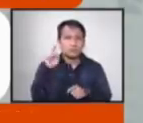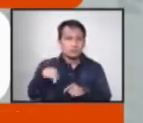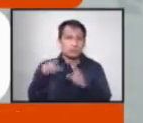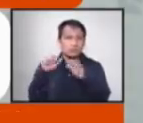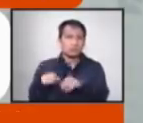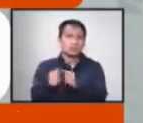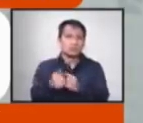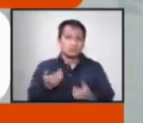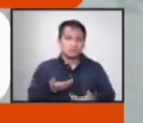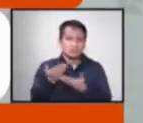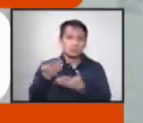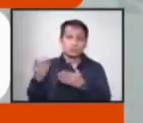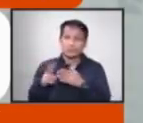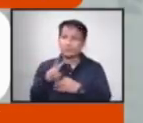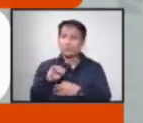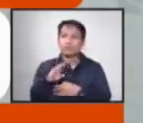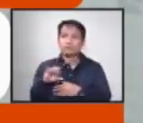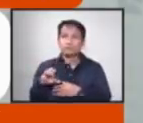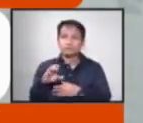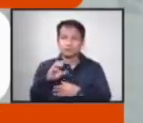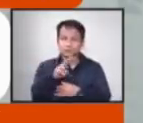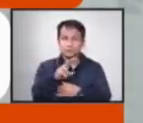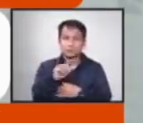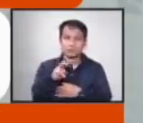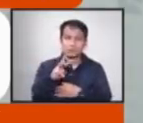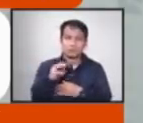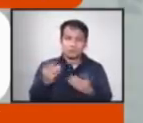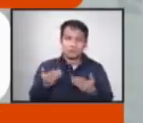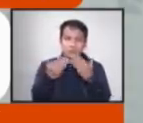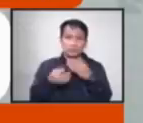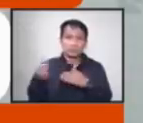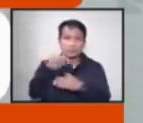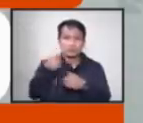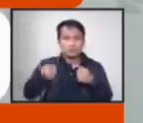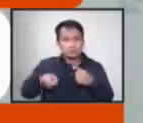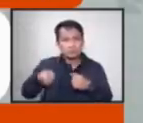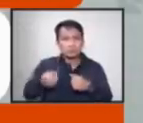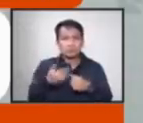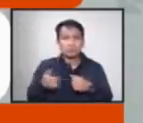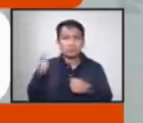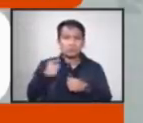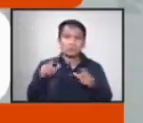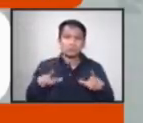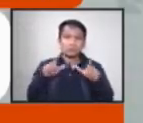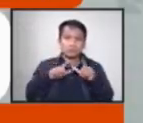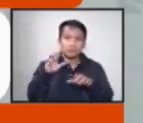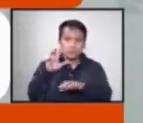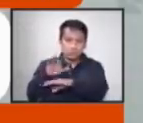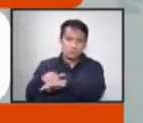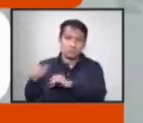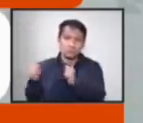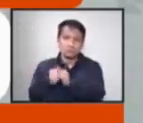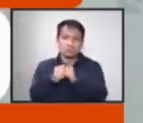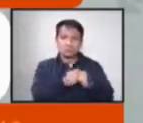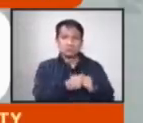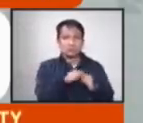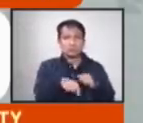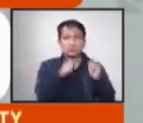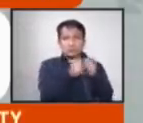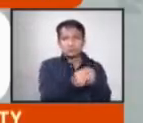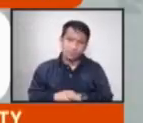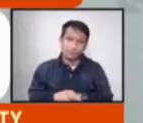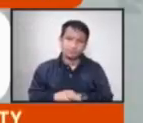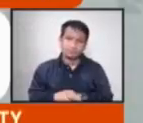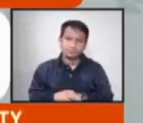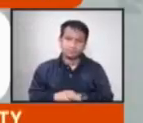kasi ididimanda ka sa bawsi. Sisiguraduhin ko na yung kaso iaakyat sa judge hanggang sa yung warrant ay may issue at kasama kami kapag ikaw ay pinusasan. How